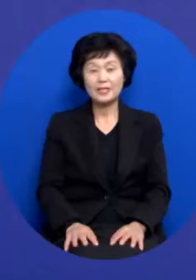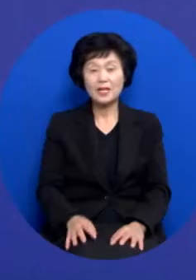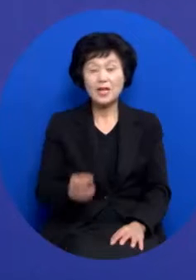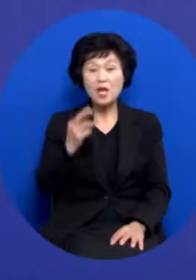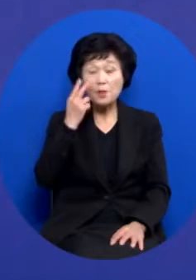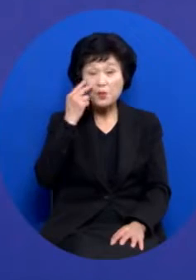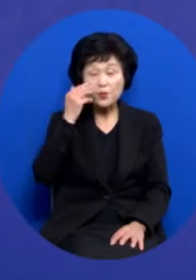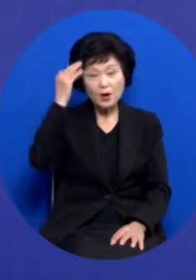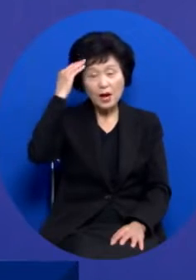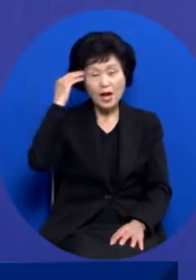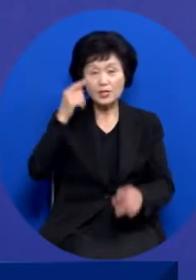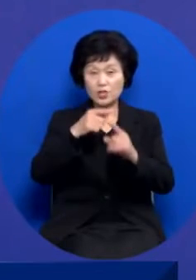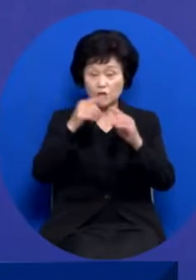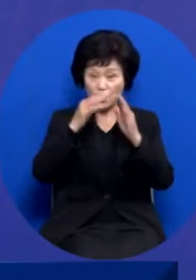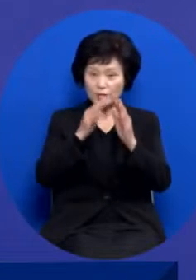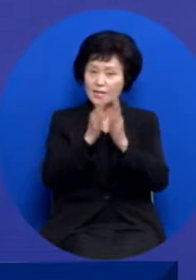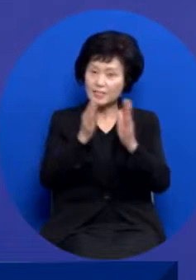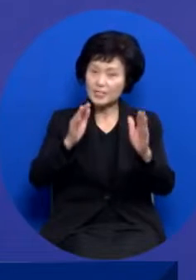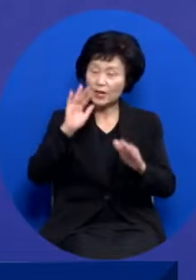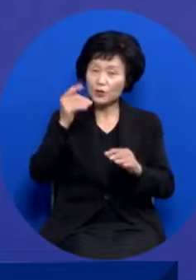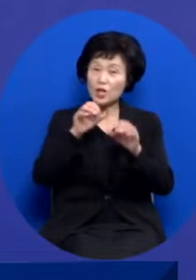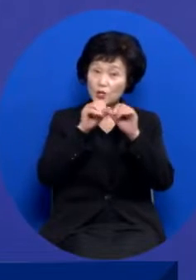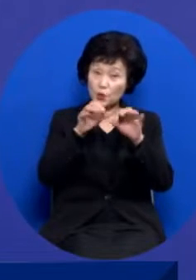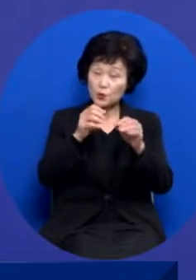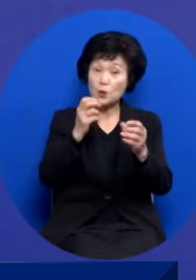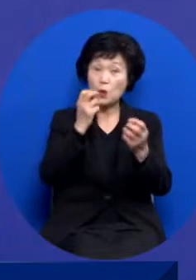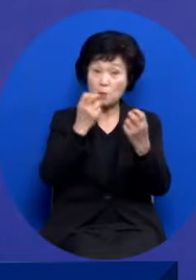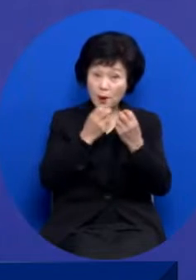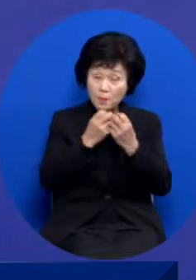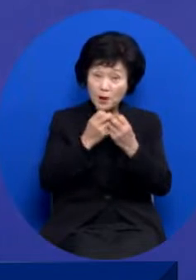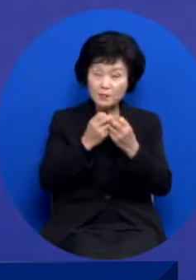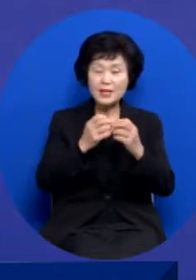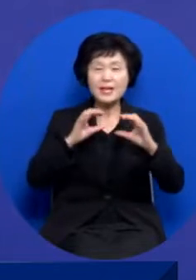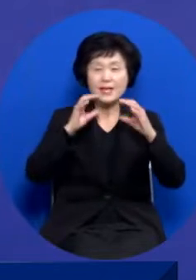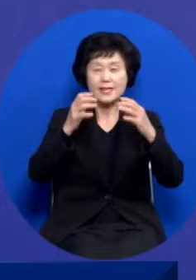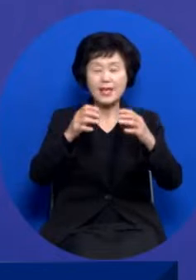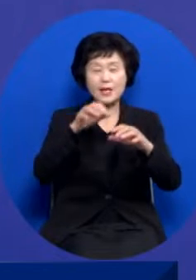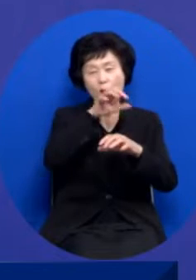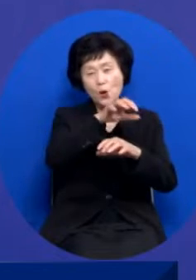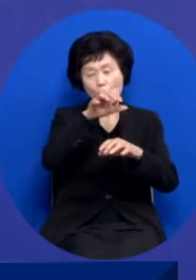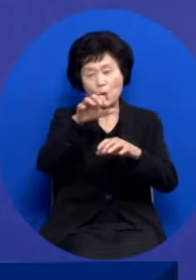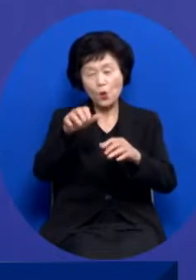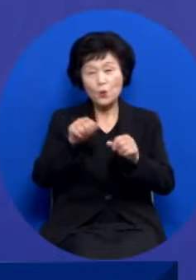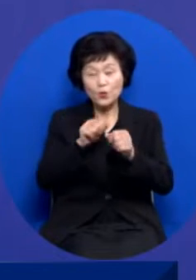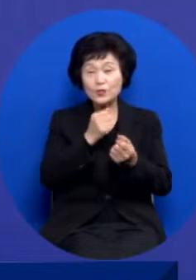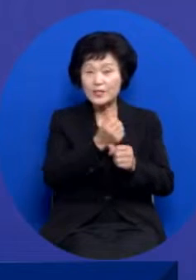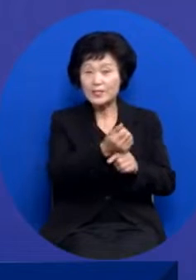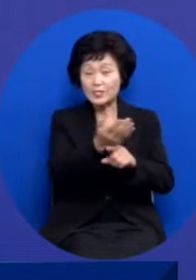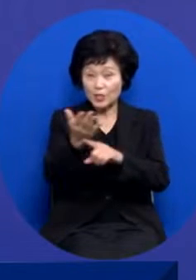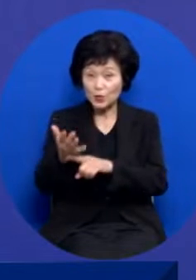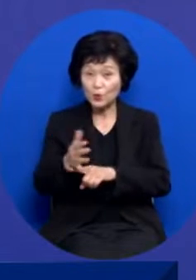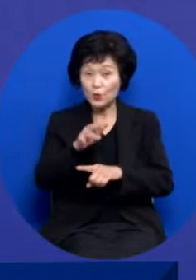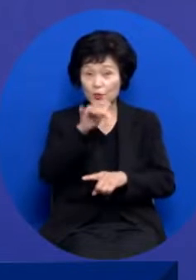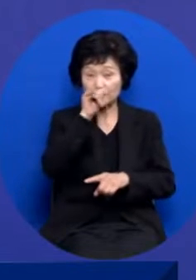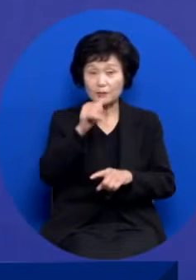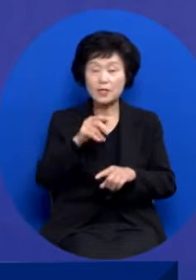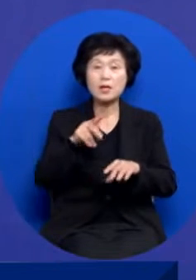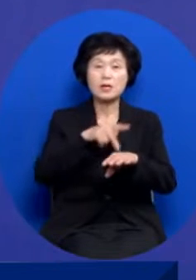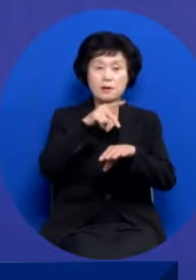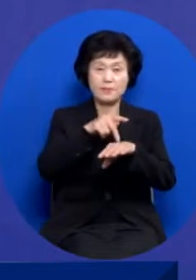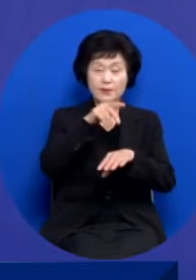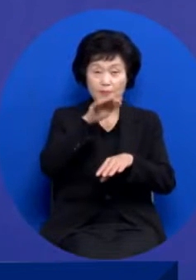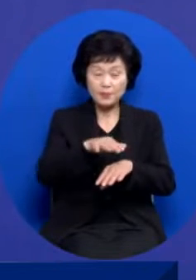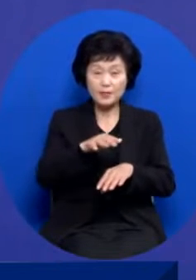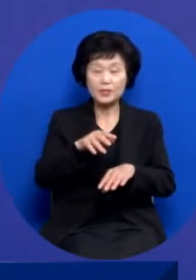미국 한인교회에서 시작된 전도 방법이 세계 곳곳으로 퍼져나가고 있습니다. 필리핀 선교지에서도 친숙한 언어로 보다